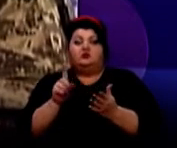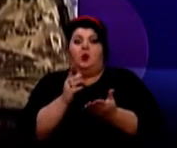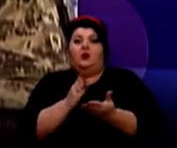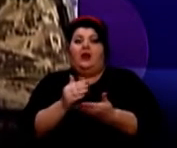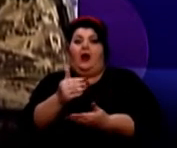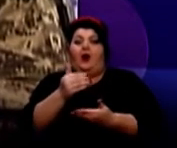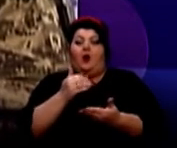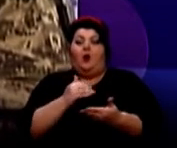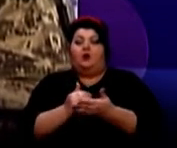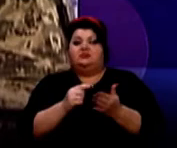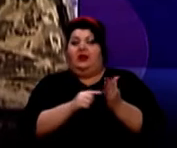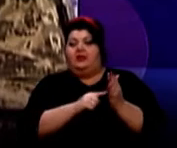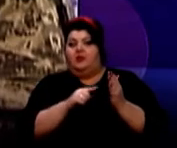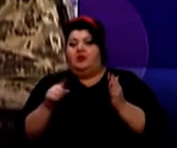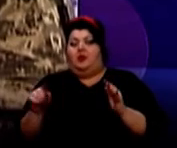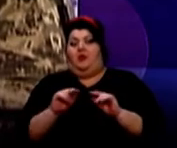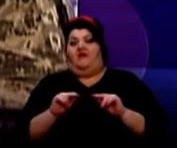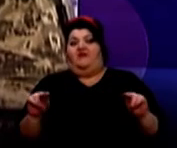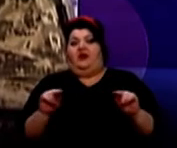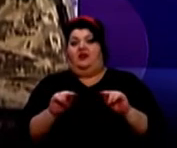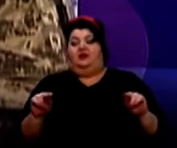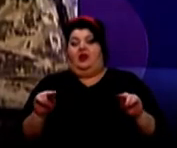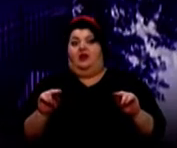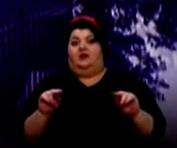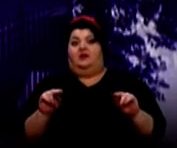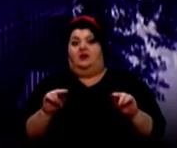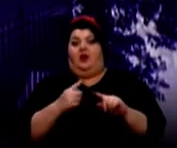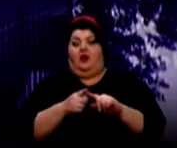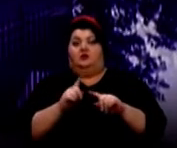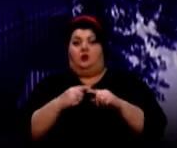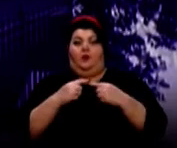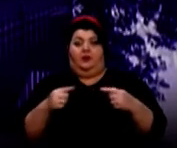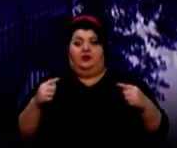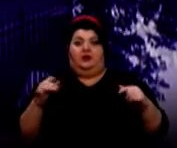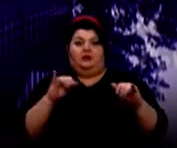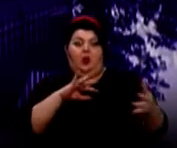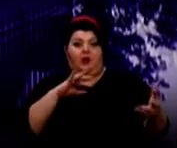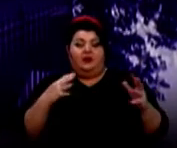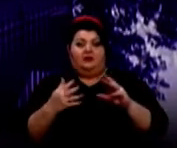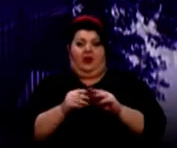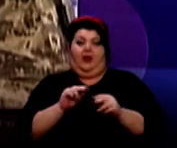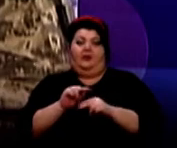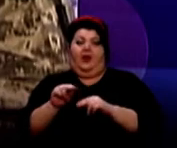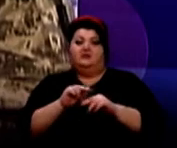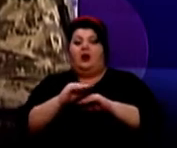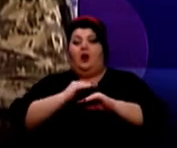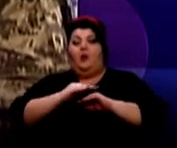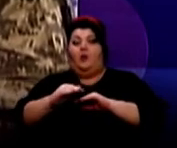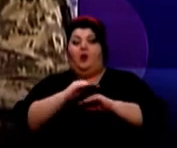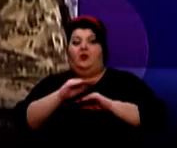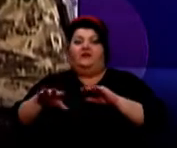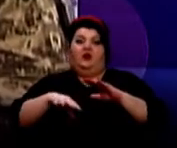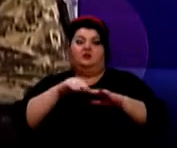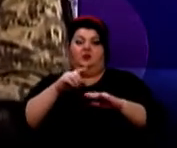етапом викладання цього предмету за рік і результатом навчально-польових зборів. Плануємо і в цьому році